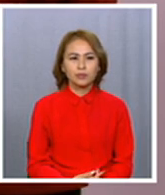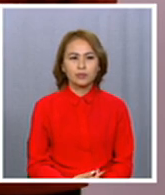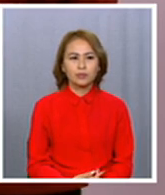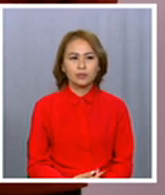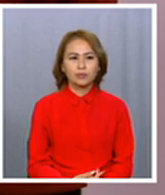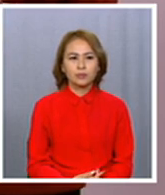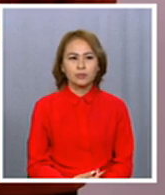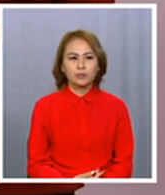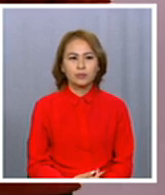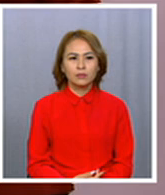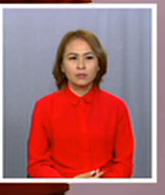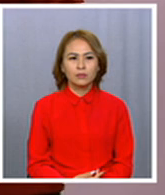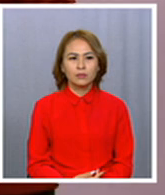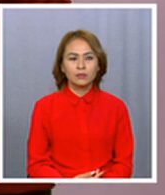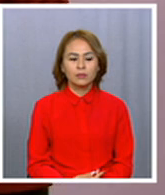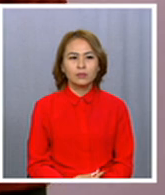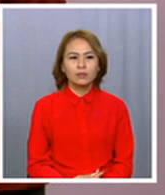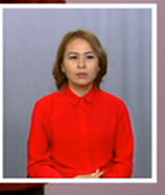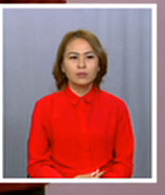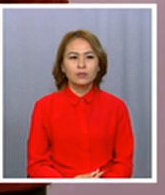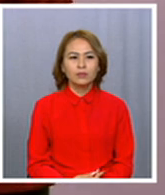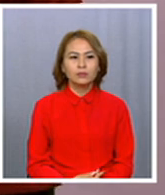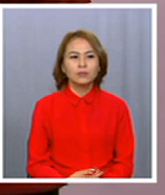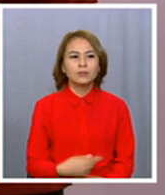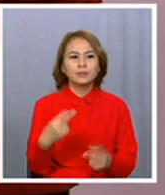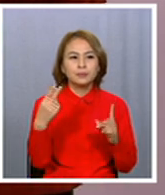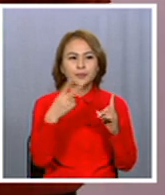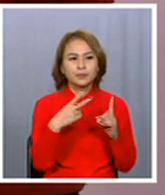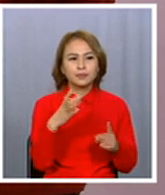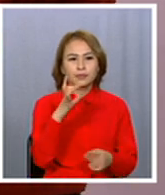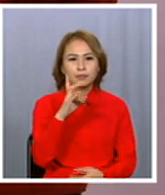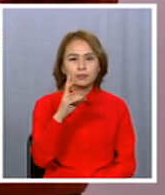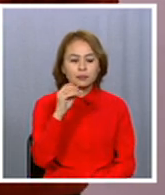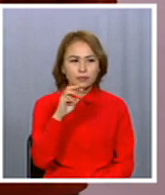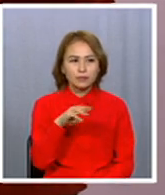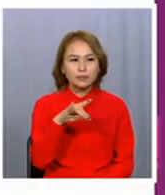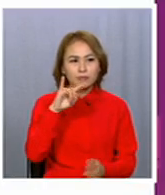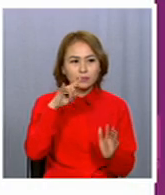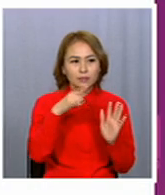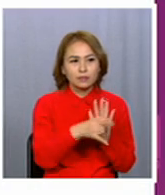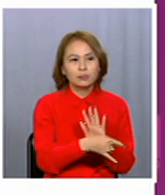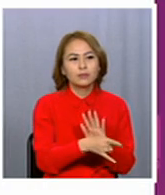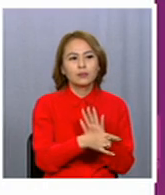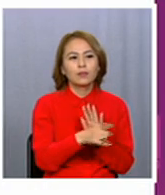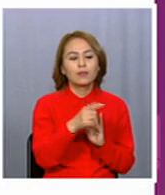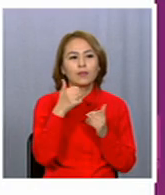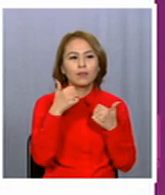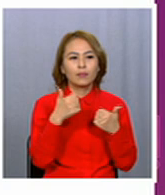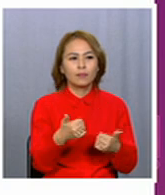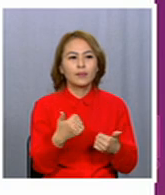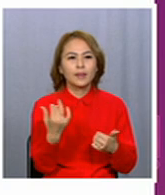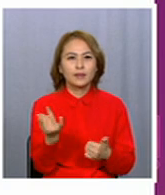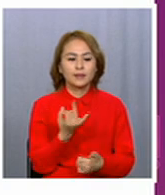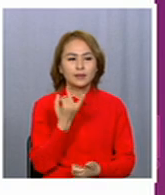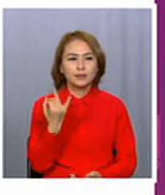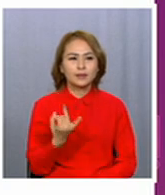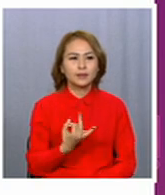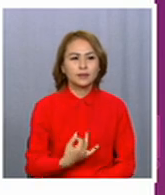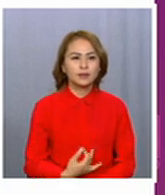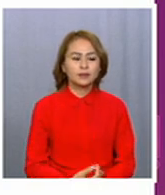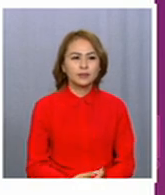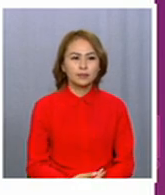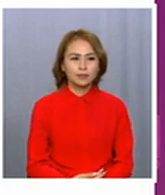Я, мәтіндегі сын есімдер терең, жақсы және